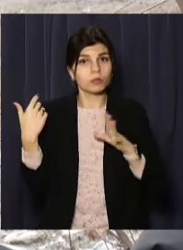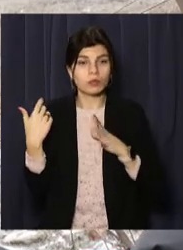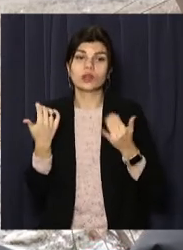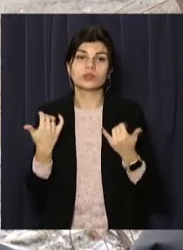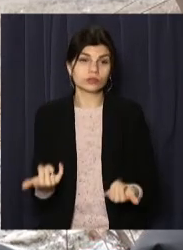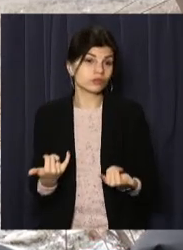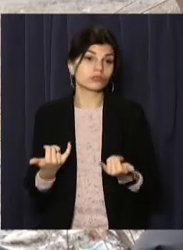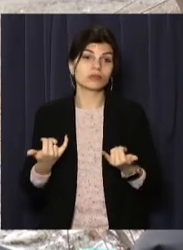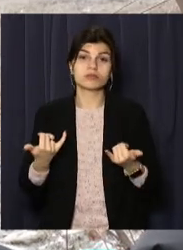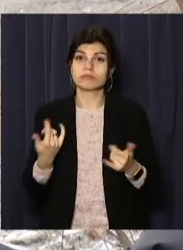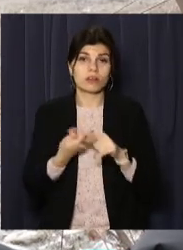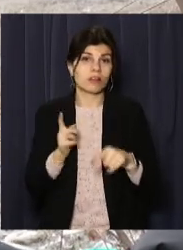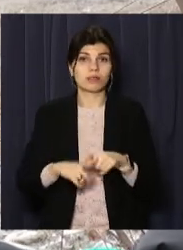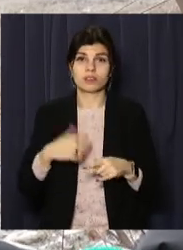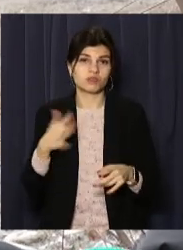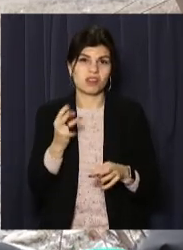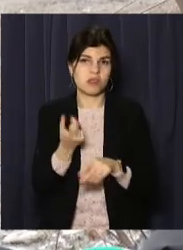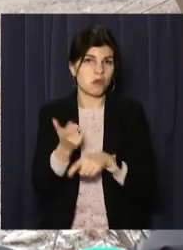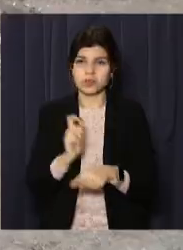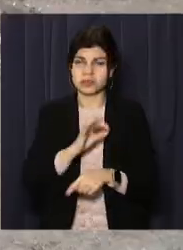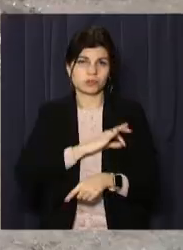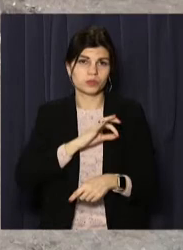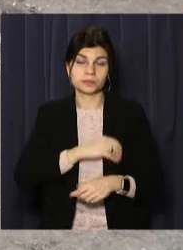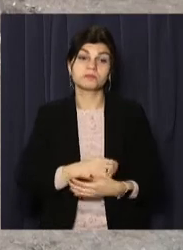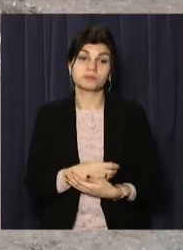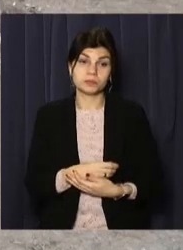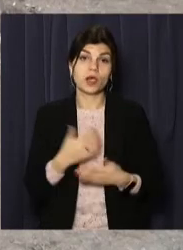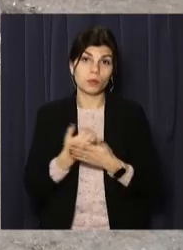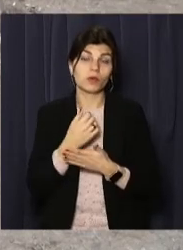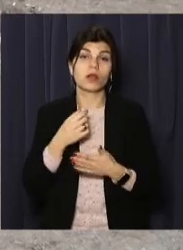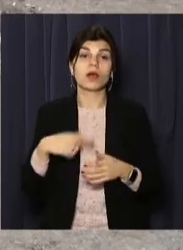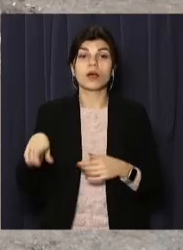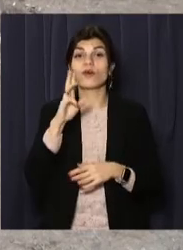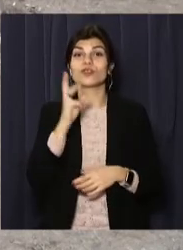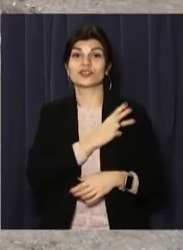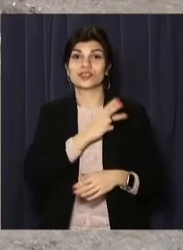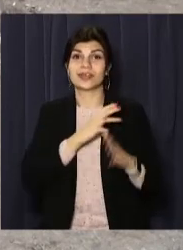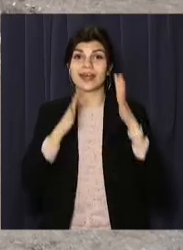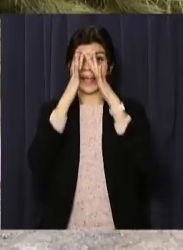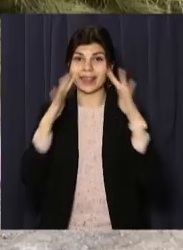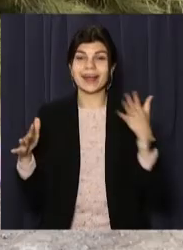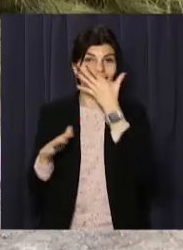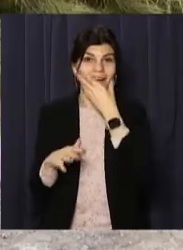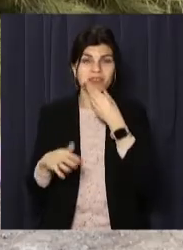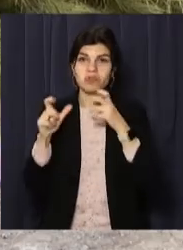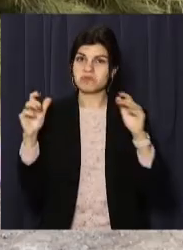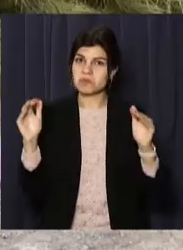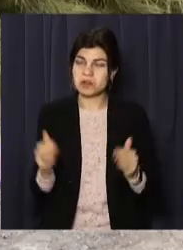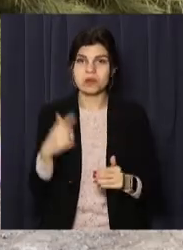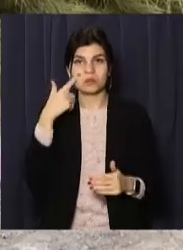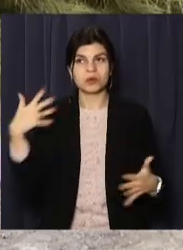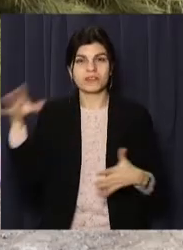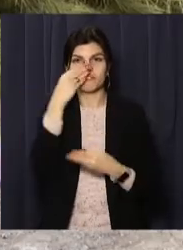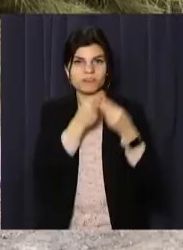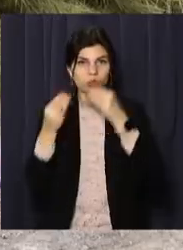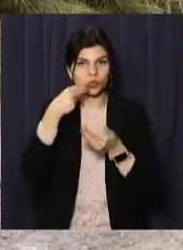отоплення. Зараз ця практика не дуже розповсюджена. Бажаючих прикрасити оселю живим деревом з кожним роком все менше. Тому